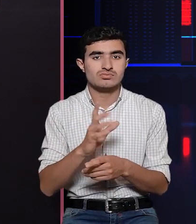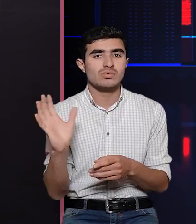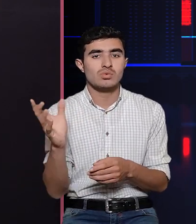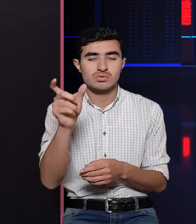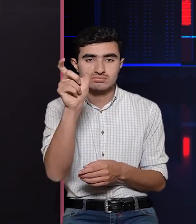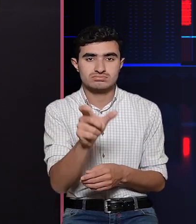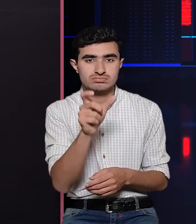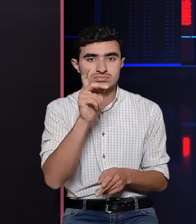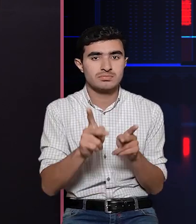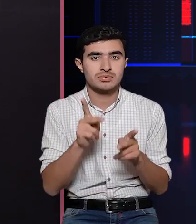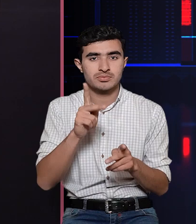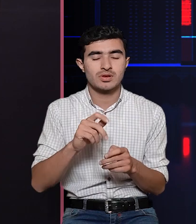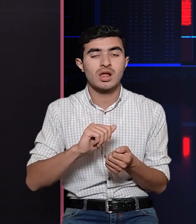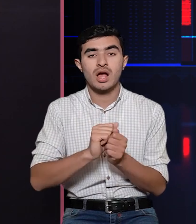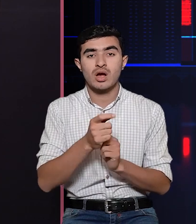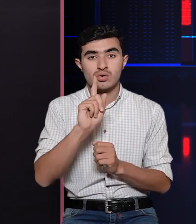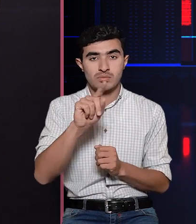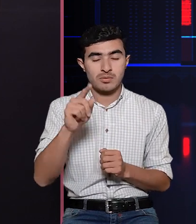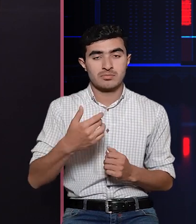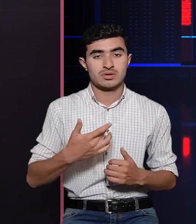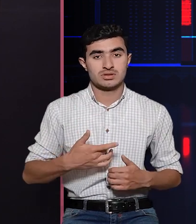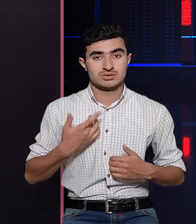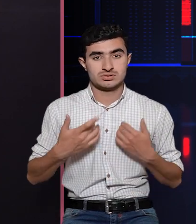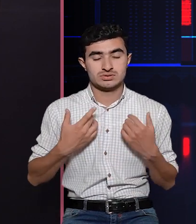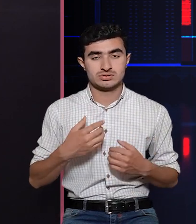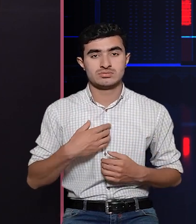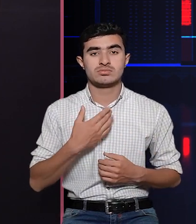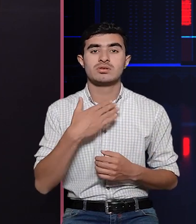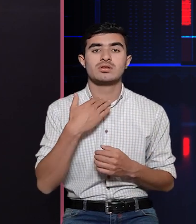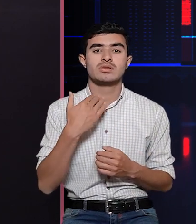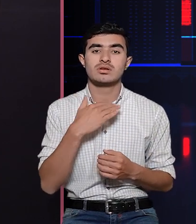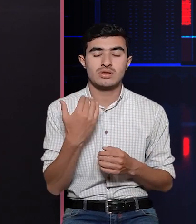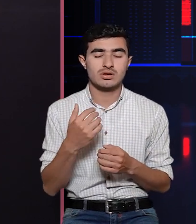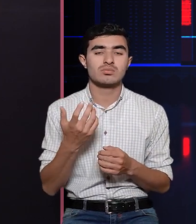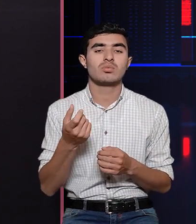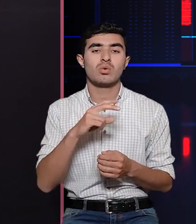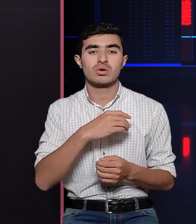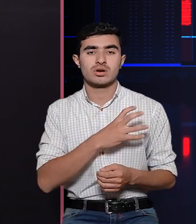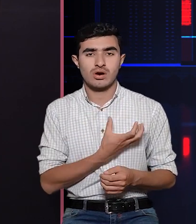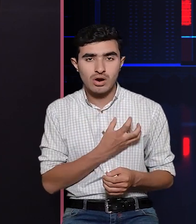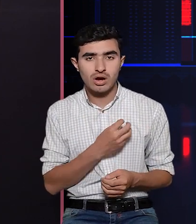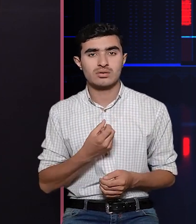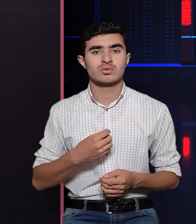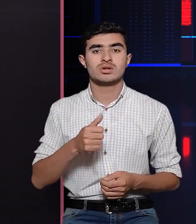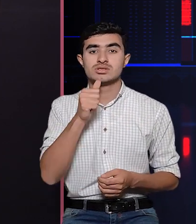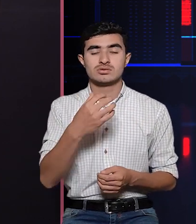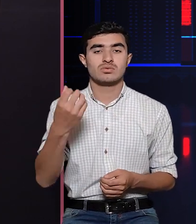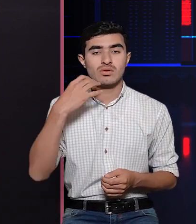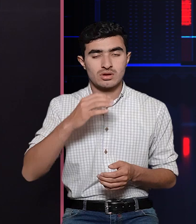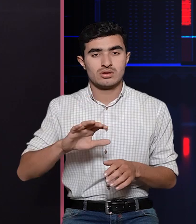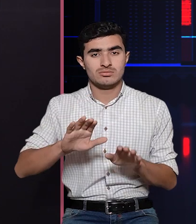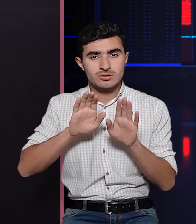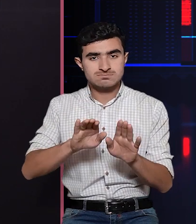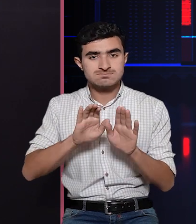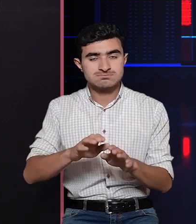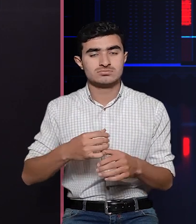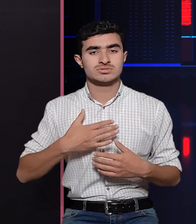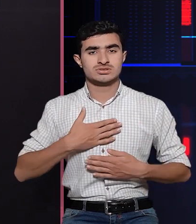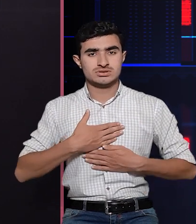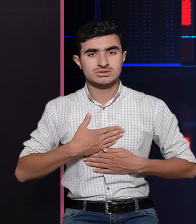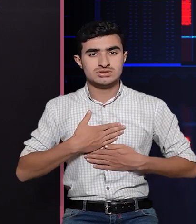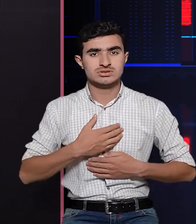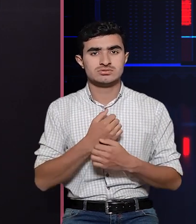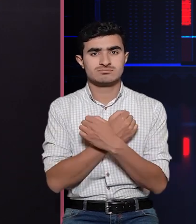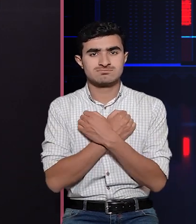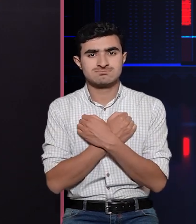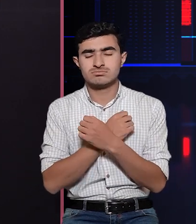رہے ہیں. میری آپ سب سے اپیل ہوگی اور یوتھ سے اپیل ہوگی کہ جائیں یہ ریسکیو کیڈٹ کور کی اپلیکیشن کو ڈاؤن لوڈ کریں. اس پہ آپ ٹریننگ